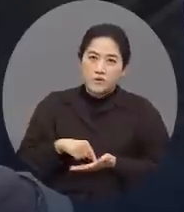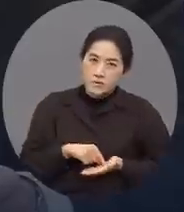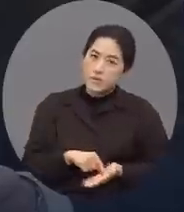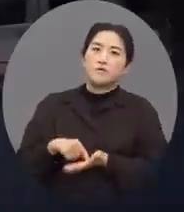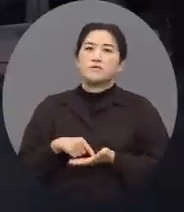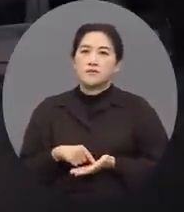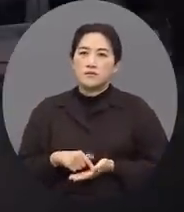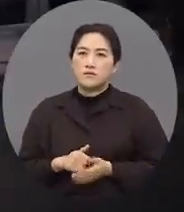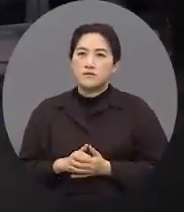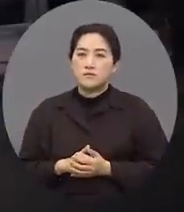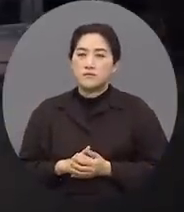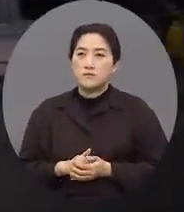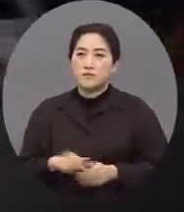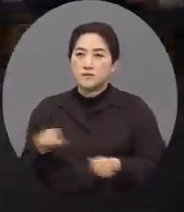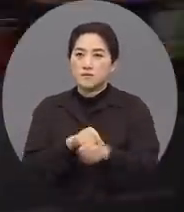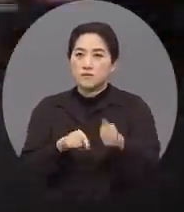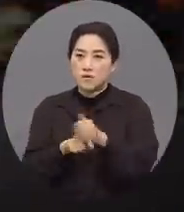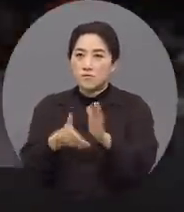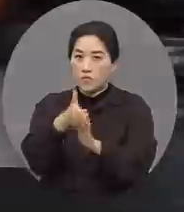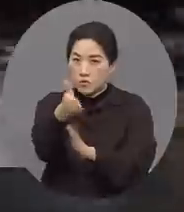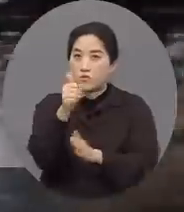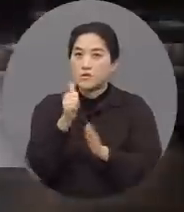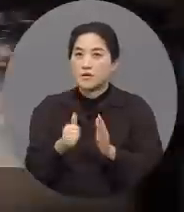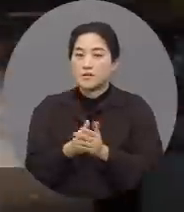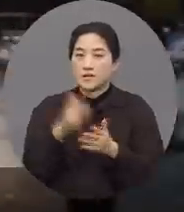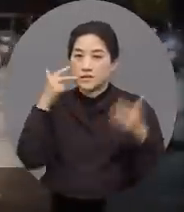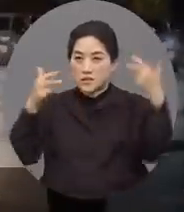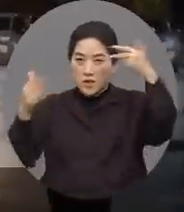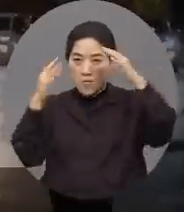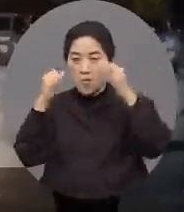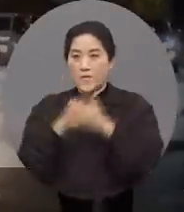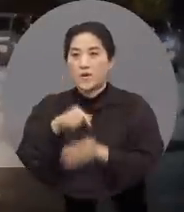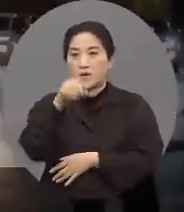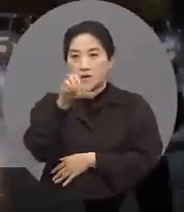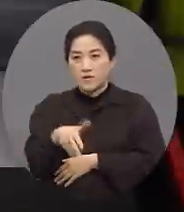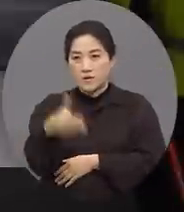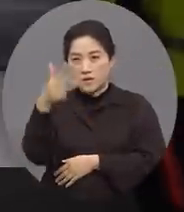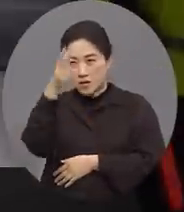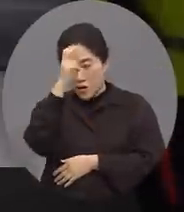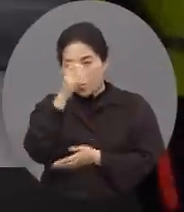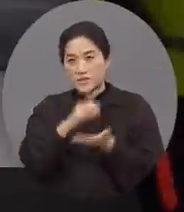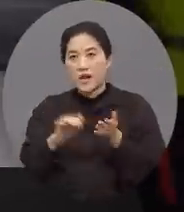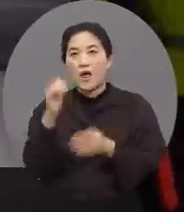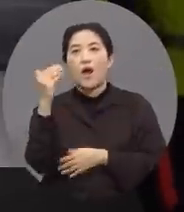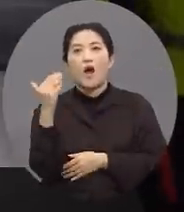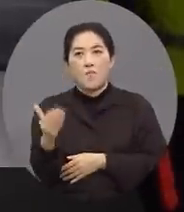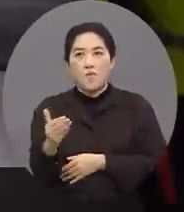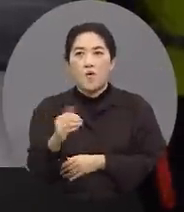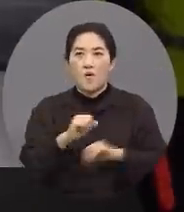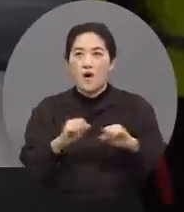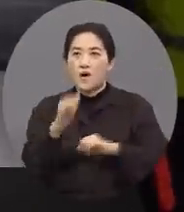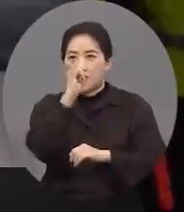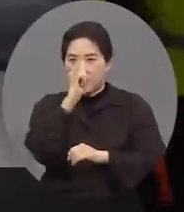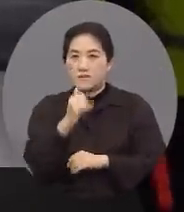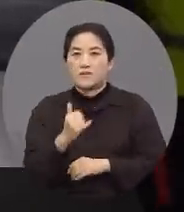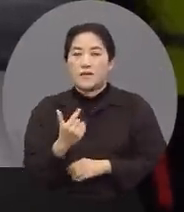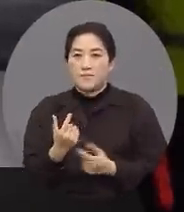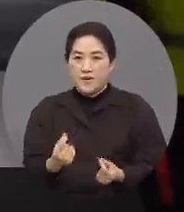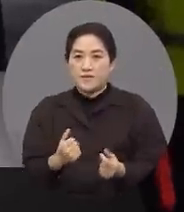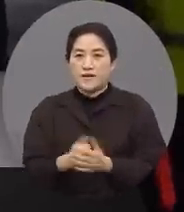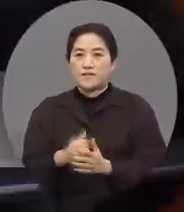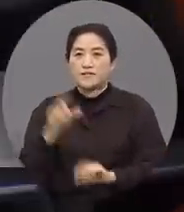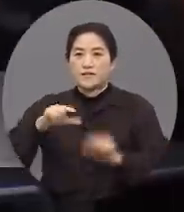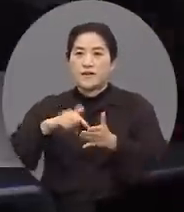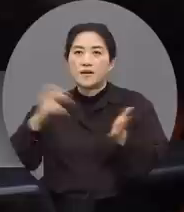외로웠습니다. 특수본 관계자는 CCTV 확인 결과 현장에는 경찰 9명이 대응하고 있었다며 당시